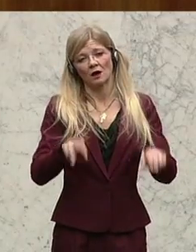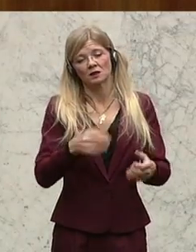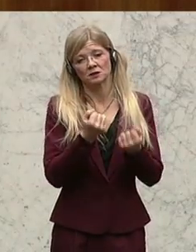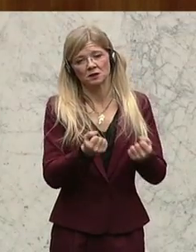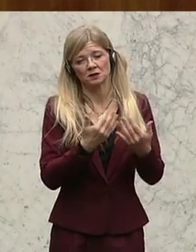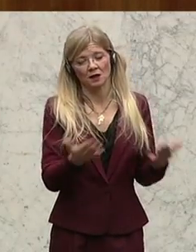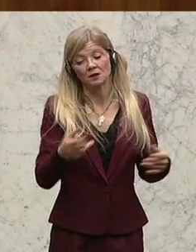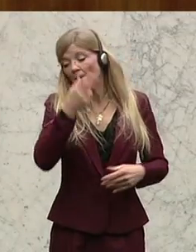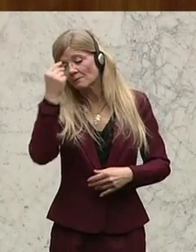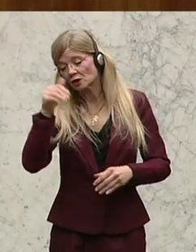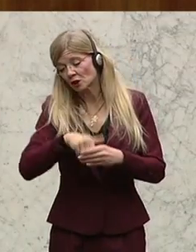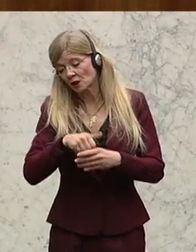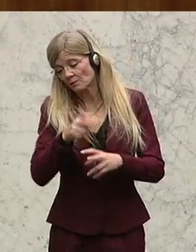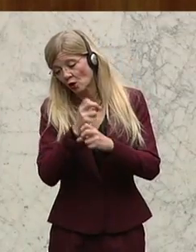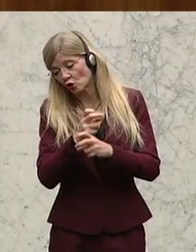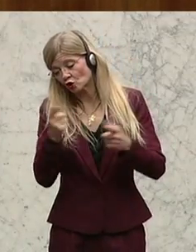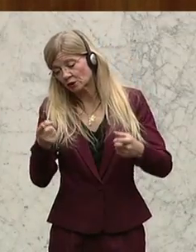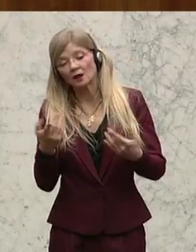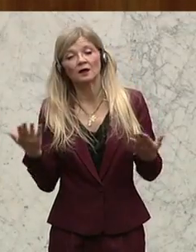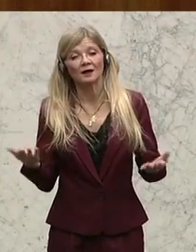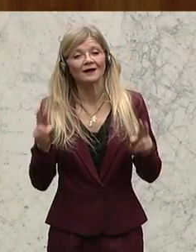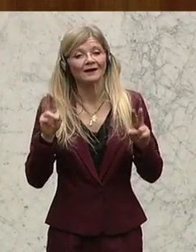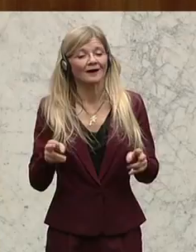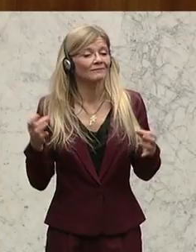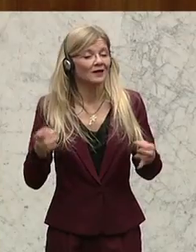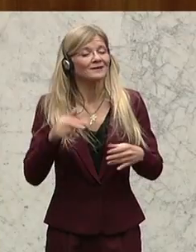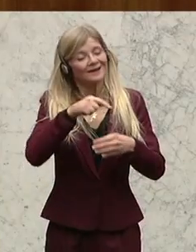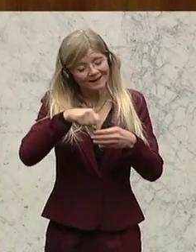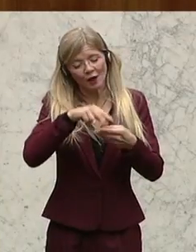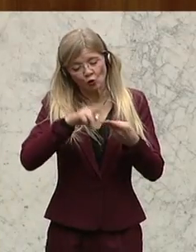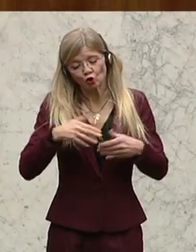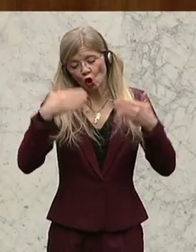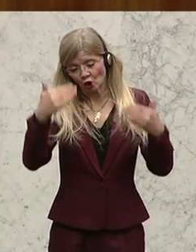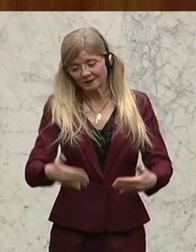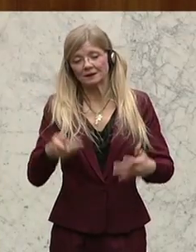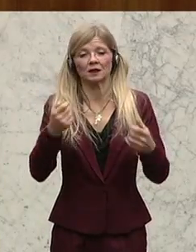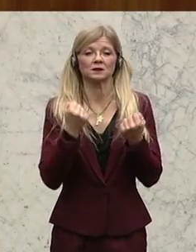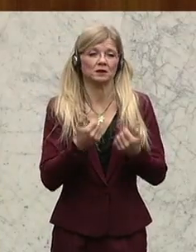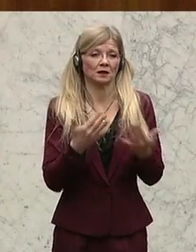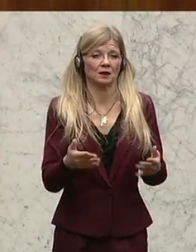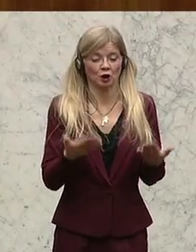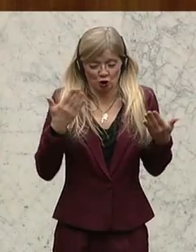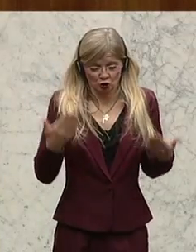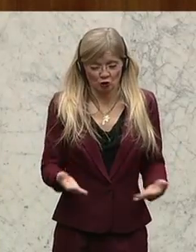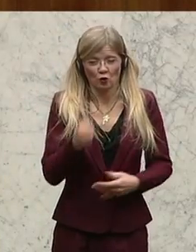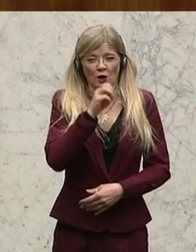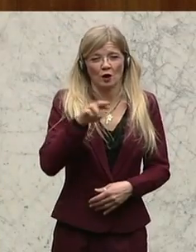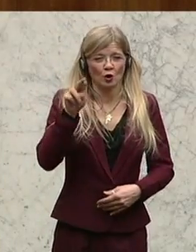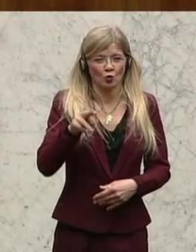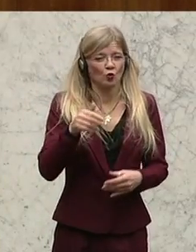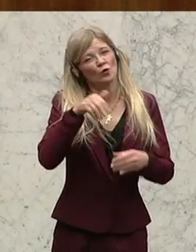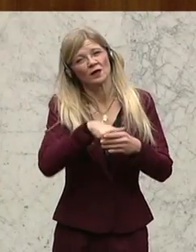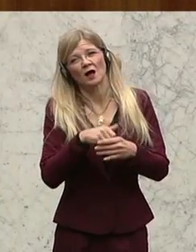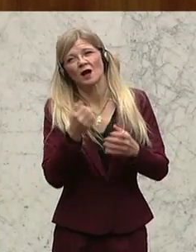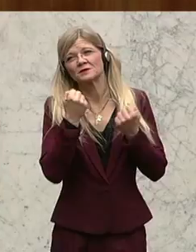Menschen in Österreich haben ein Recht auf innere und äußere Sicherheit. Und diese EU hat in der Sicherheitsfrage